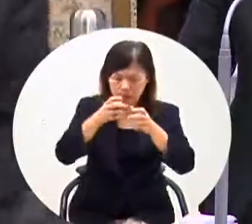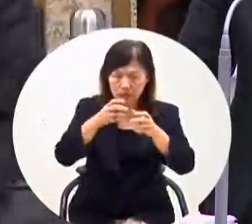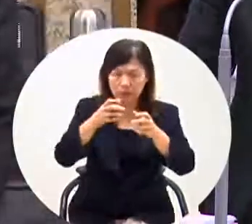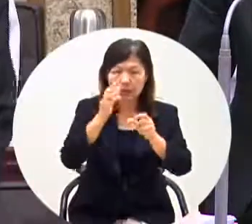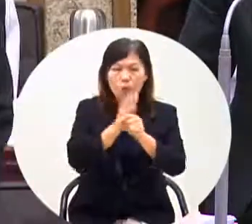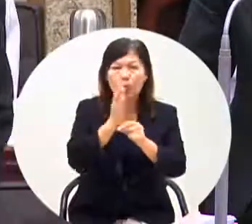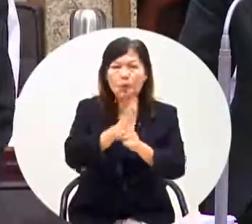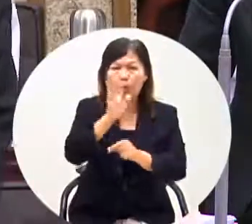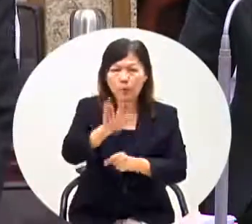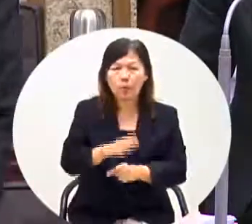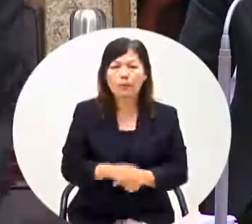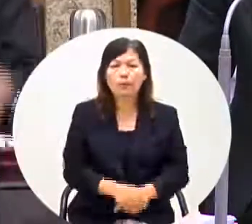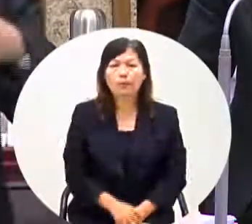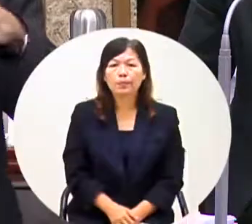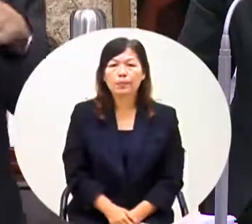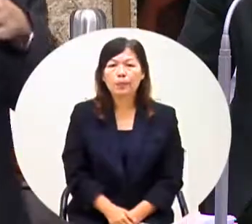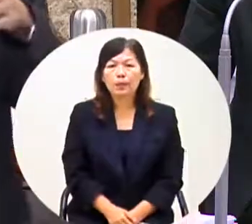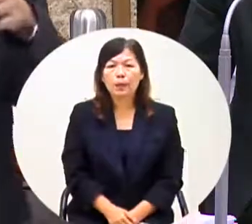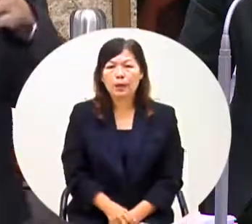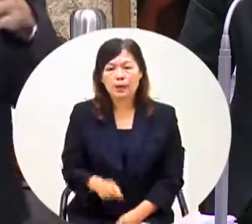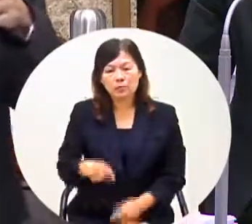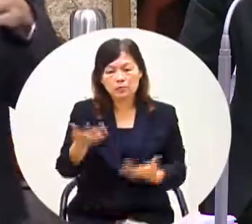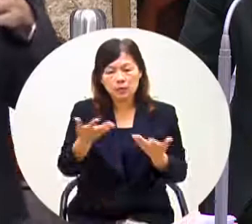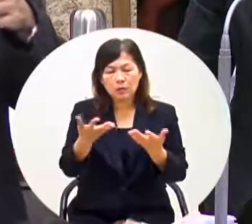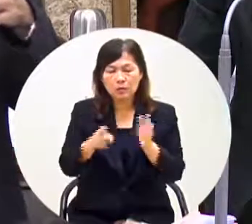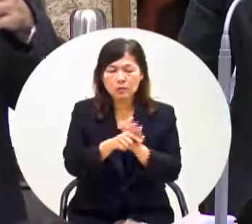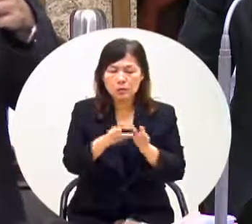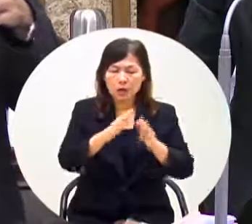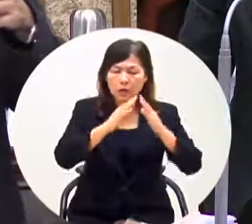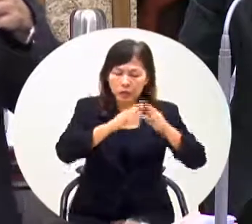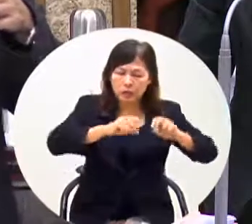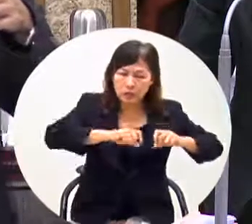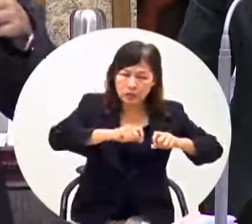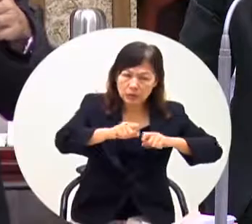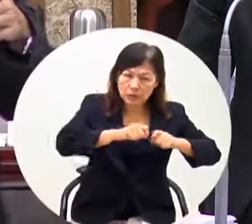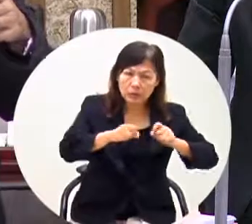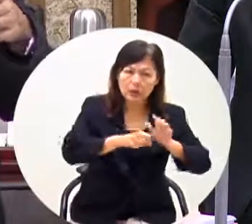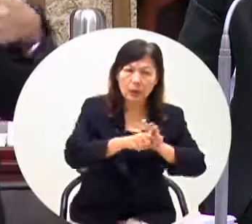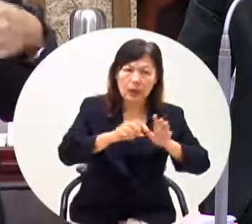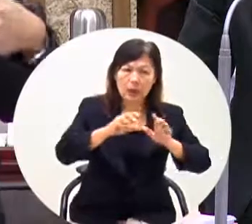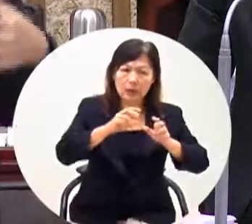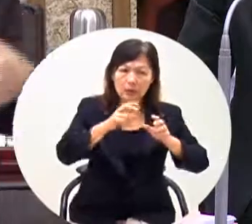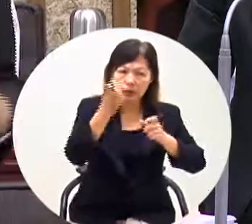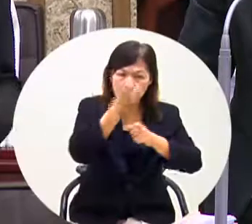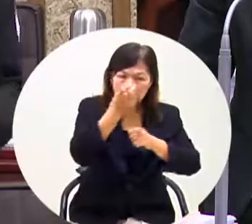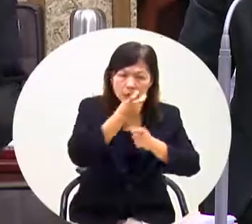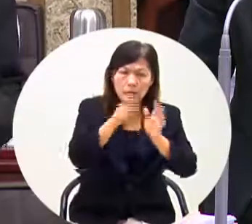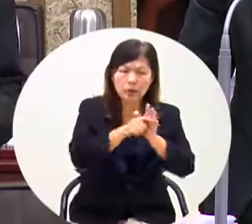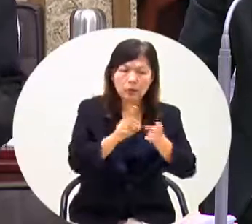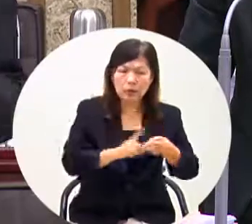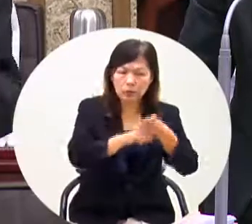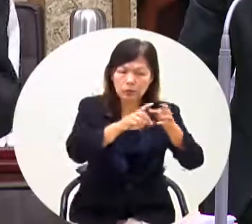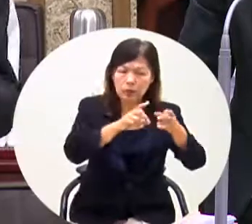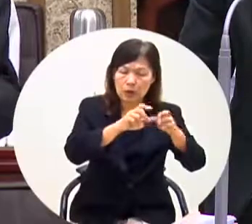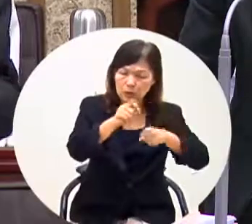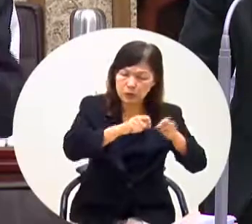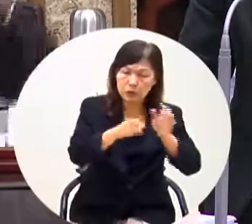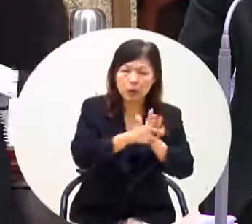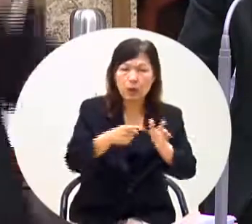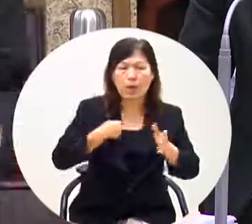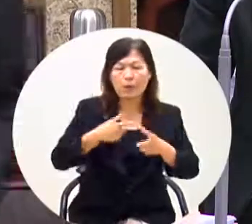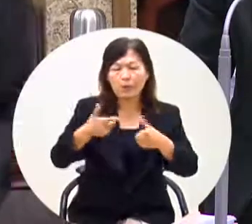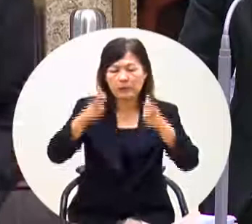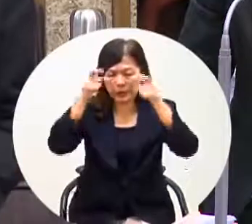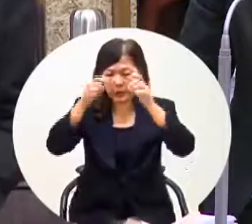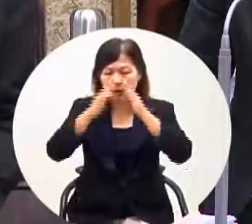因为这都市计划的检讨，伊这是属于迄、那个。属于款主要计划部分啦，这毋是呾高雄市的一部分。我若检讨了时，